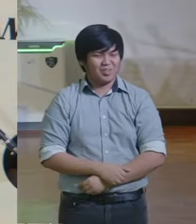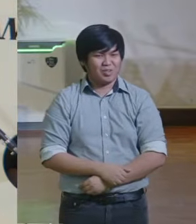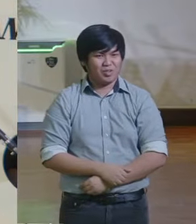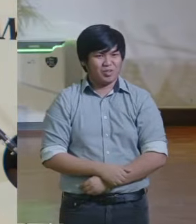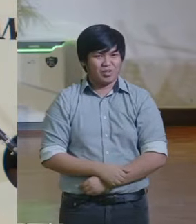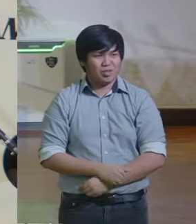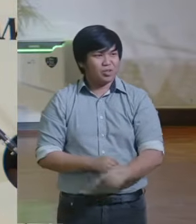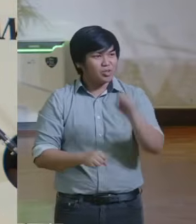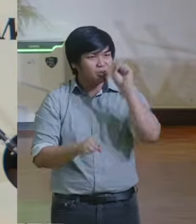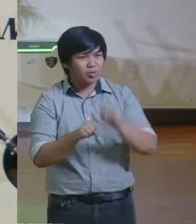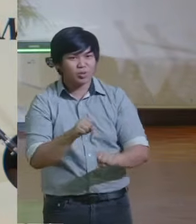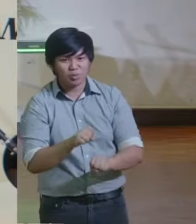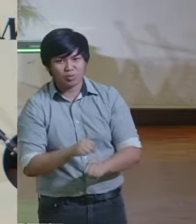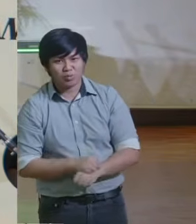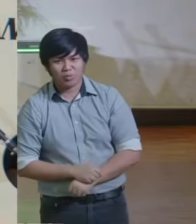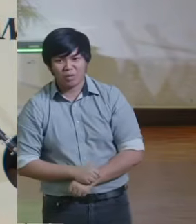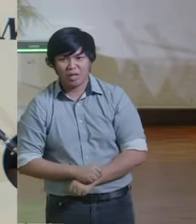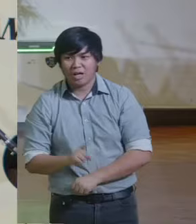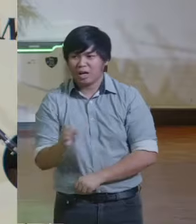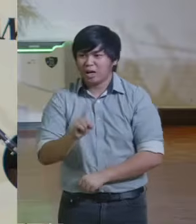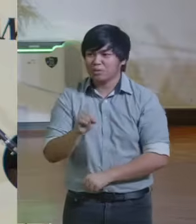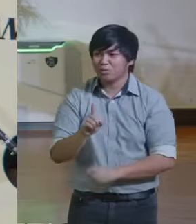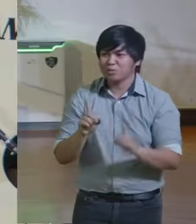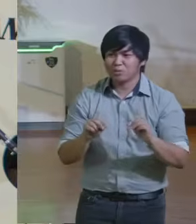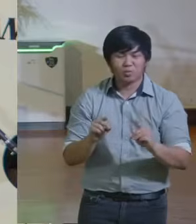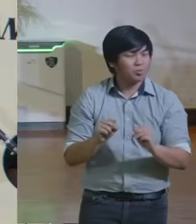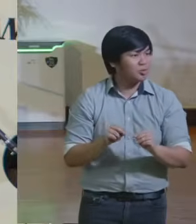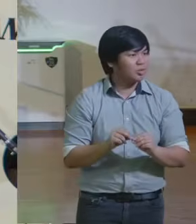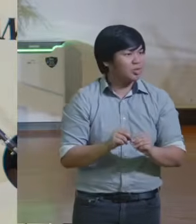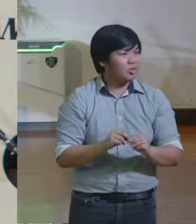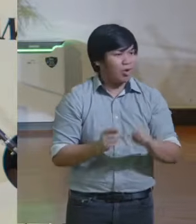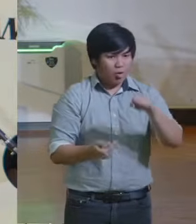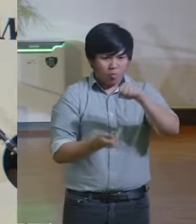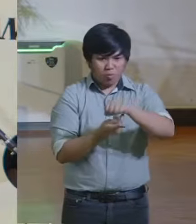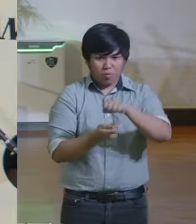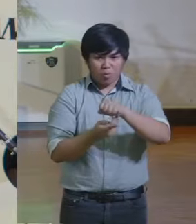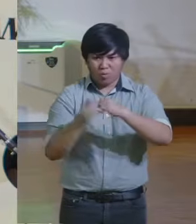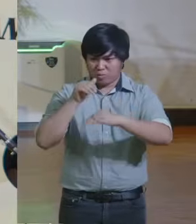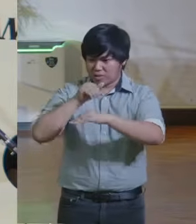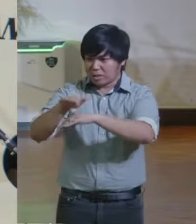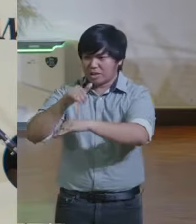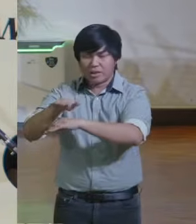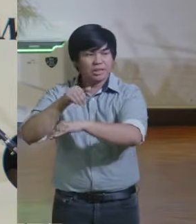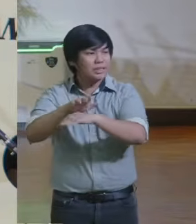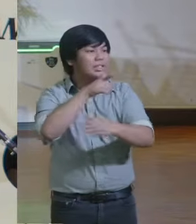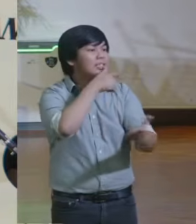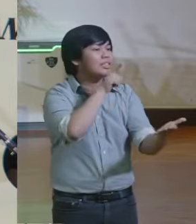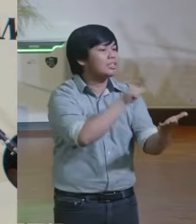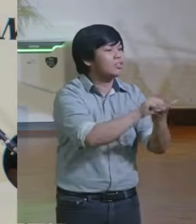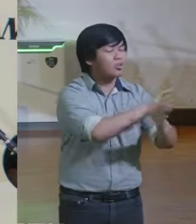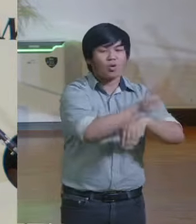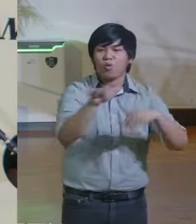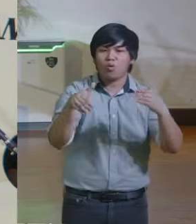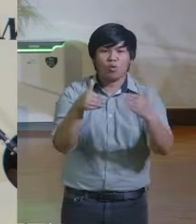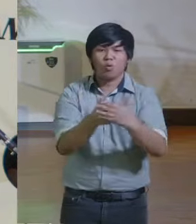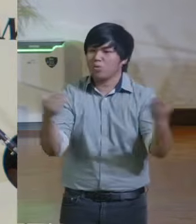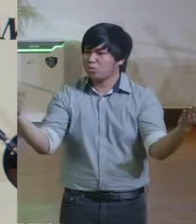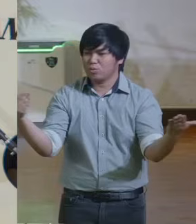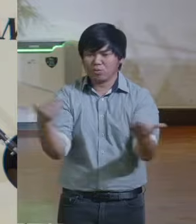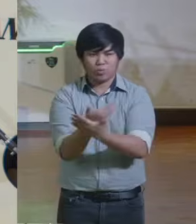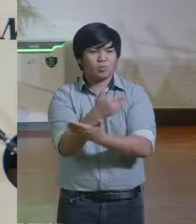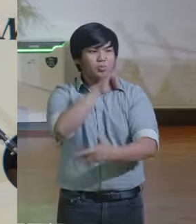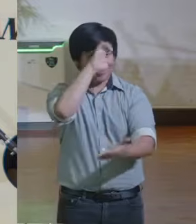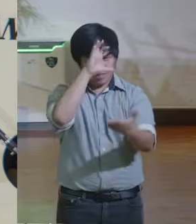So, ito ay pinapadala niya. Siguro, pwede nating sabihin sa lahat ng bago sa